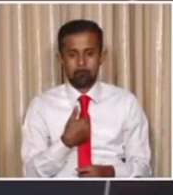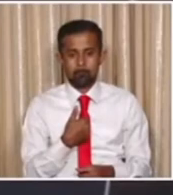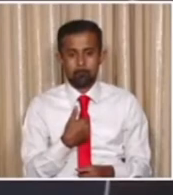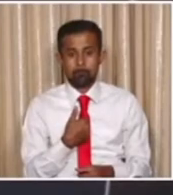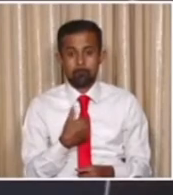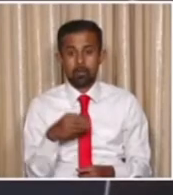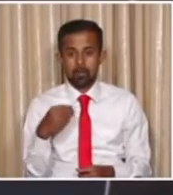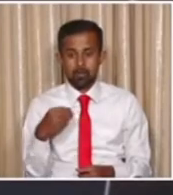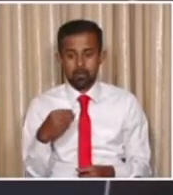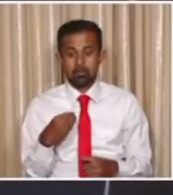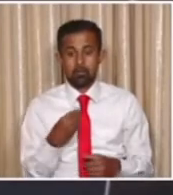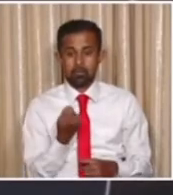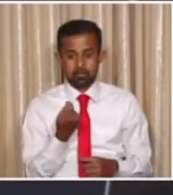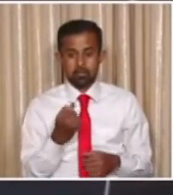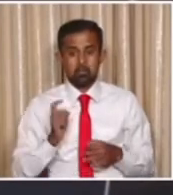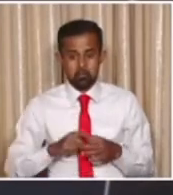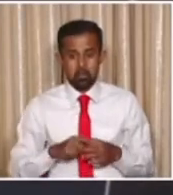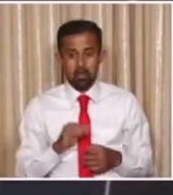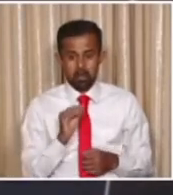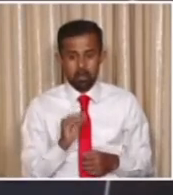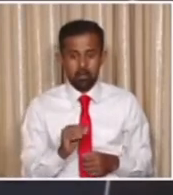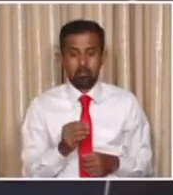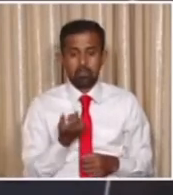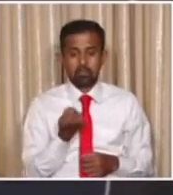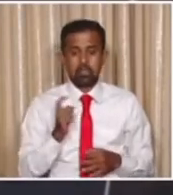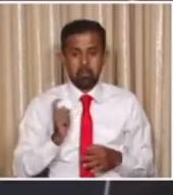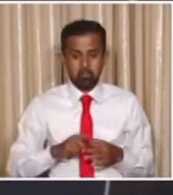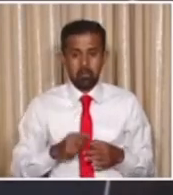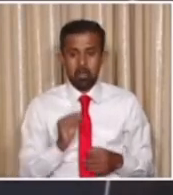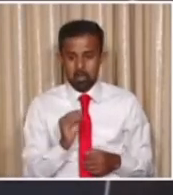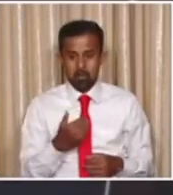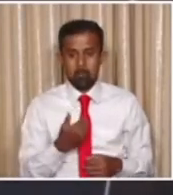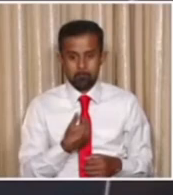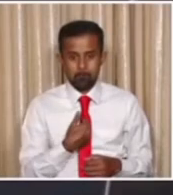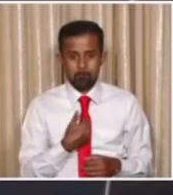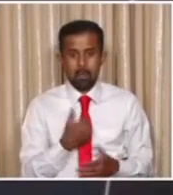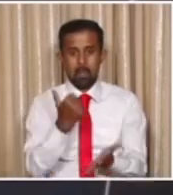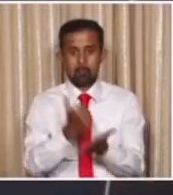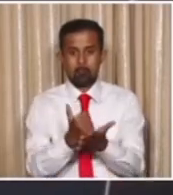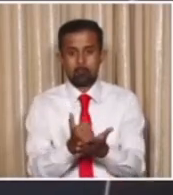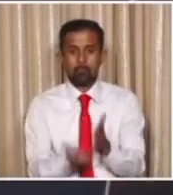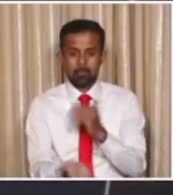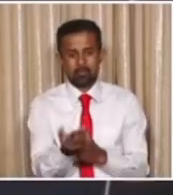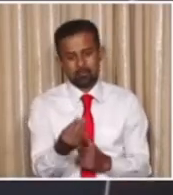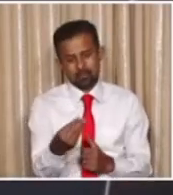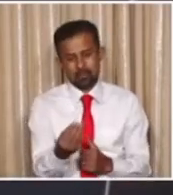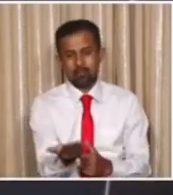ෆයිනෑන්ෂියල් ක්‍රයිසිස් එකක මං ඉන්නවනේ මුදල් ප්‍රශ්නයක් මට තියෙනවනම් මම ඒ බැංකුවෙන් තමයි කියලා ණයක්